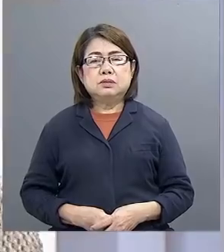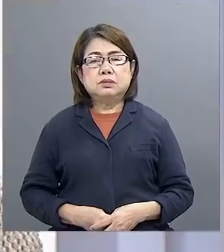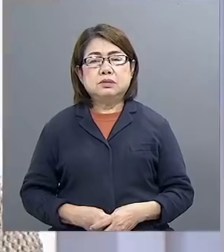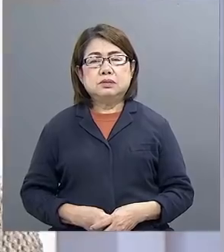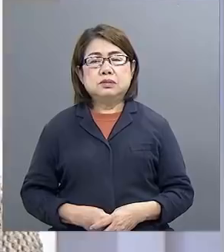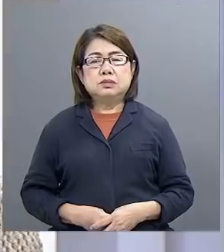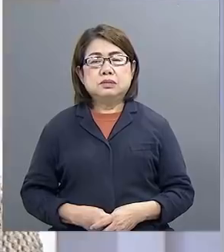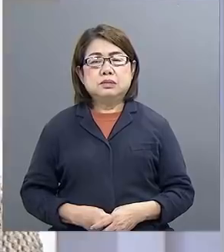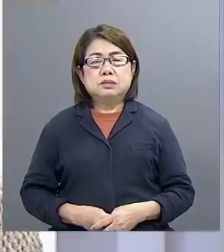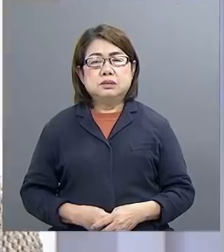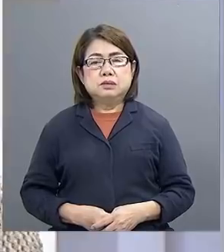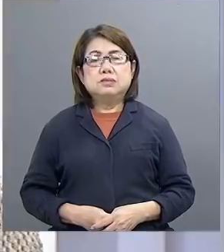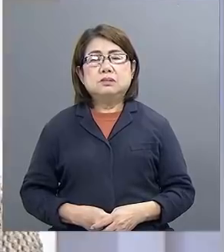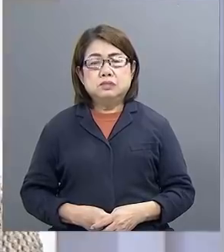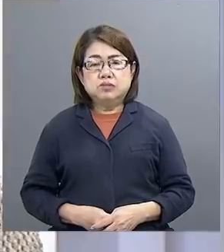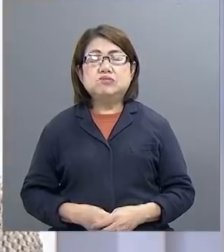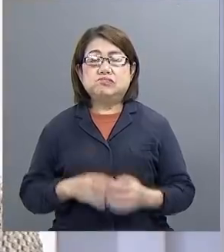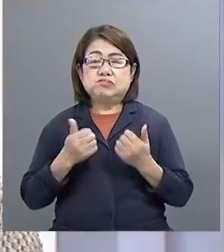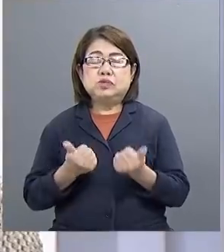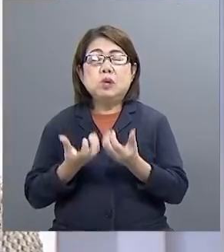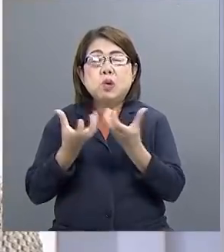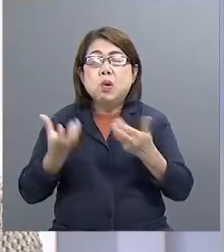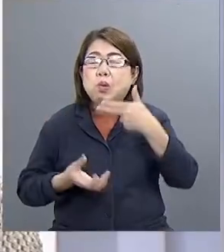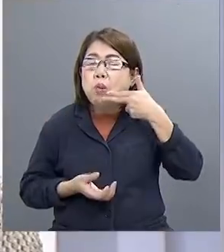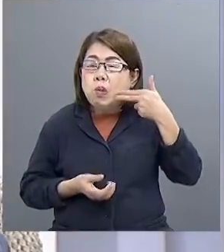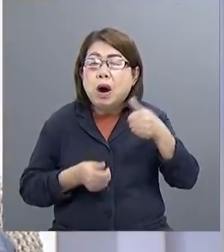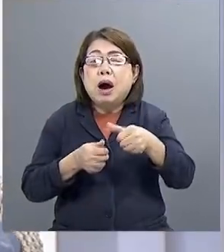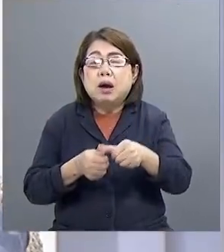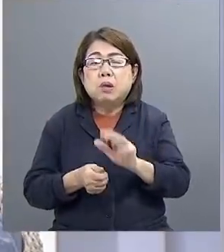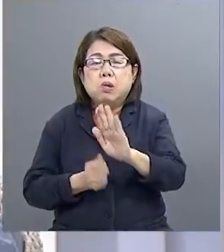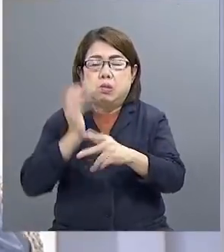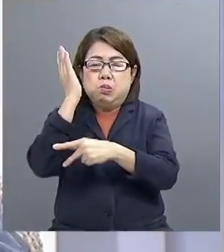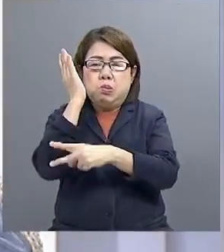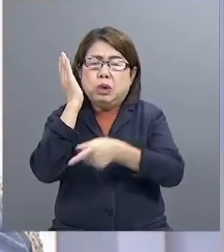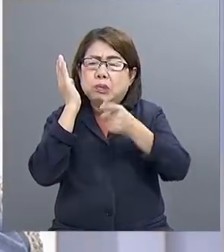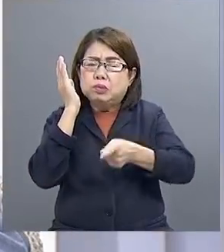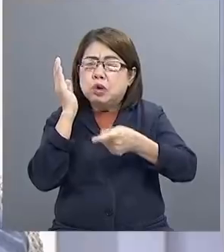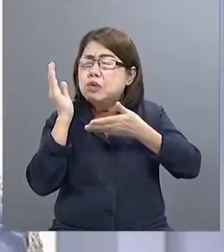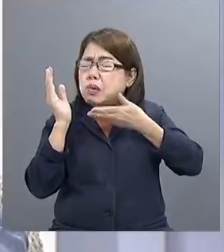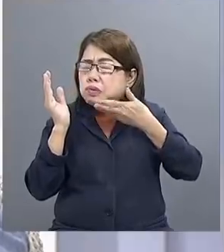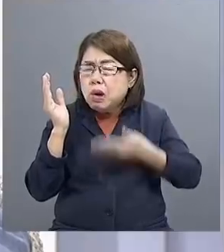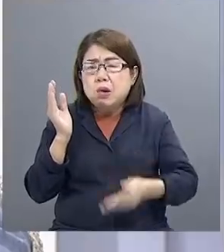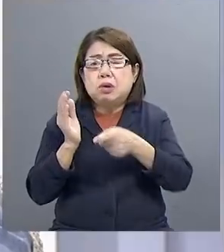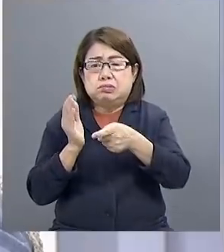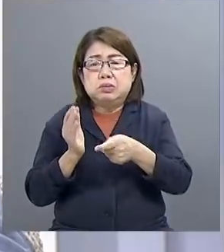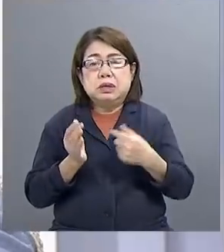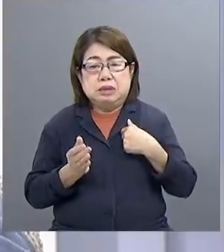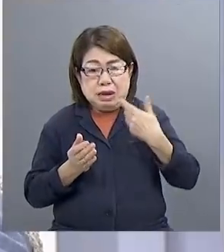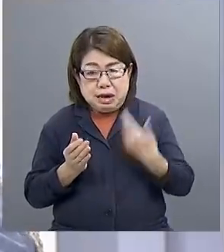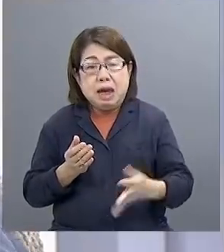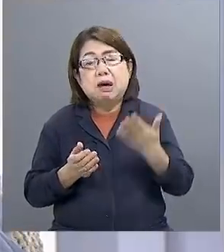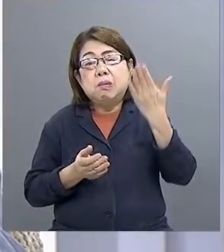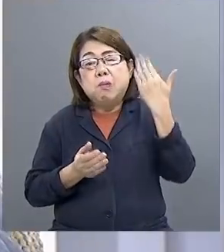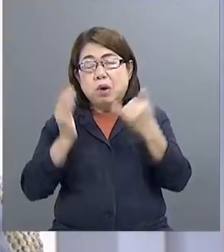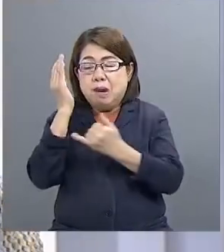จะเป็นของหวานที่อยู่คู่กับจังหวัดภูเก็ตมาอย่างยาวนานนะครับและทุกครั้งที่ผมมีโอกาสเดินทางไปที่ภูเก็ตก็ต้องไปแวะ